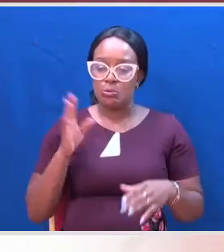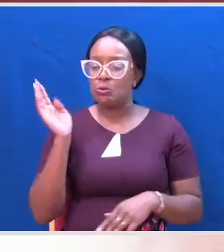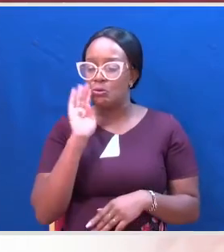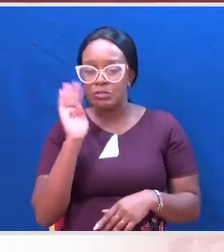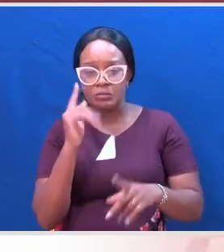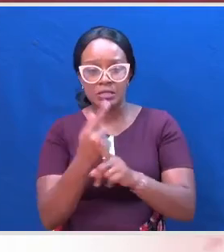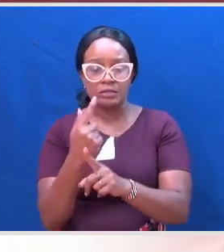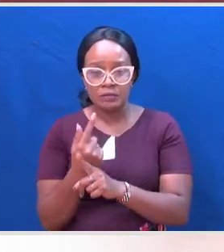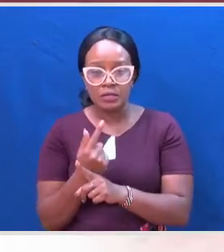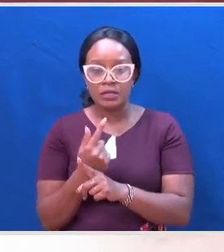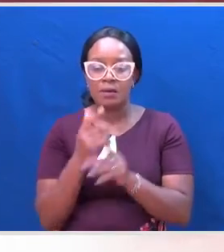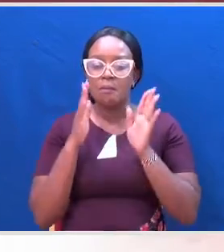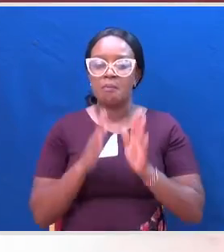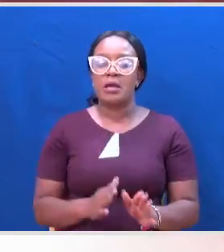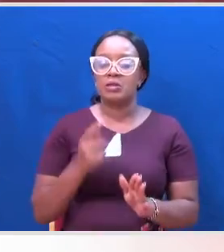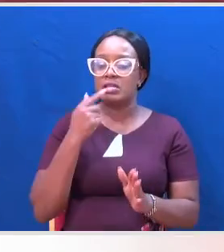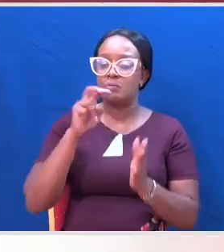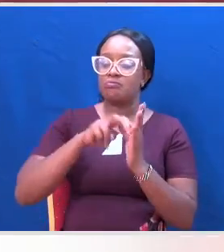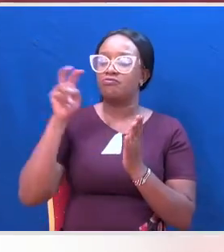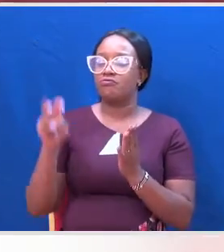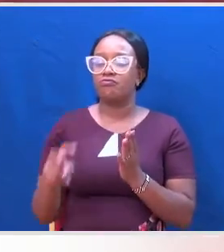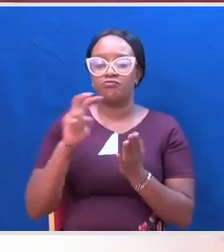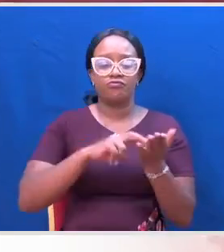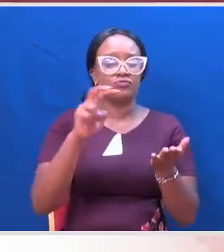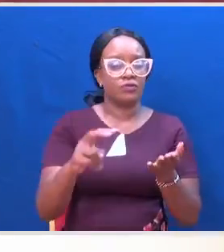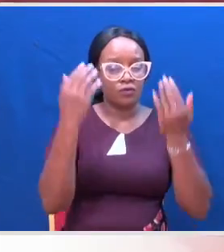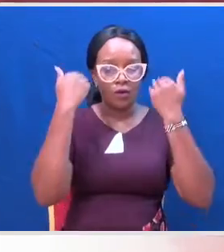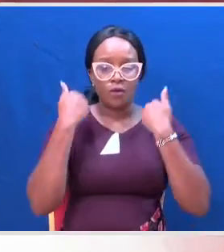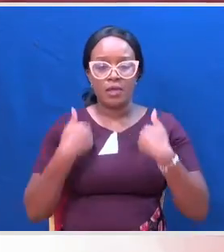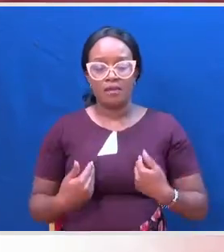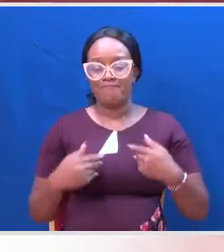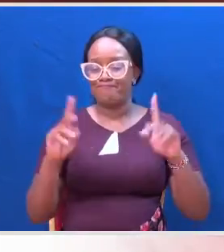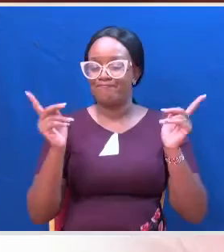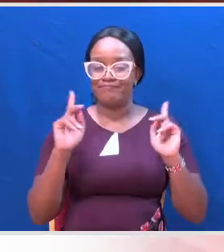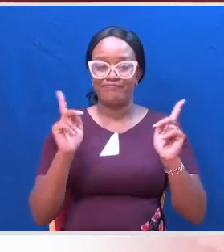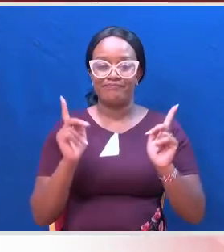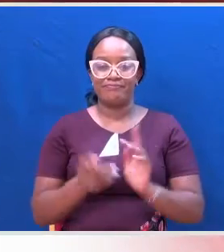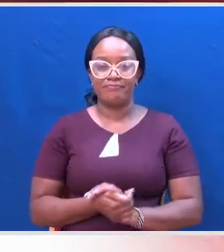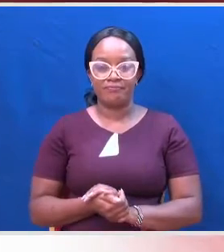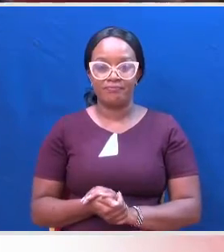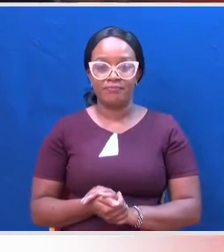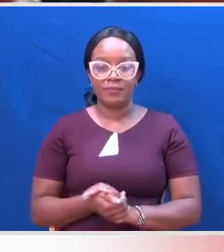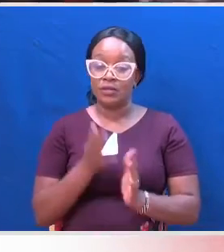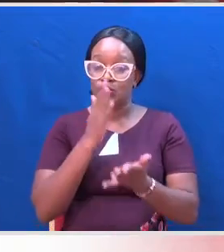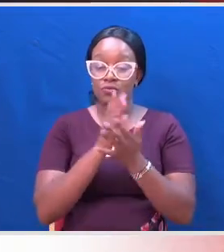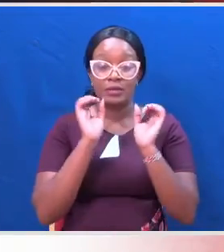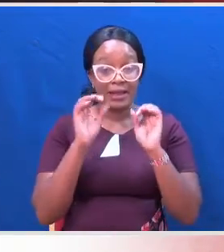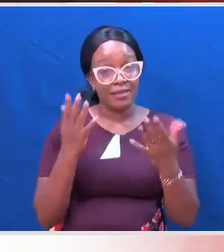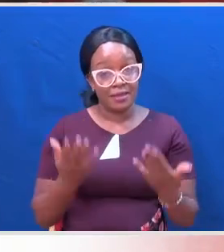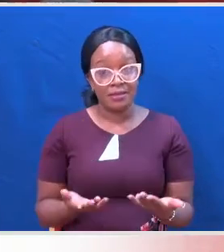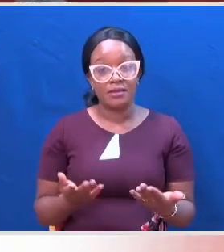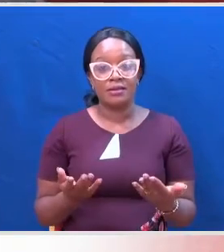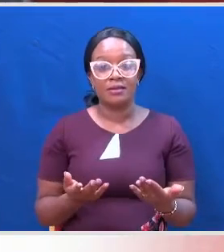saying, step down for me, step down for this one. Wachana na hiyo. Sio kwa sababu wanatoka kwetu